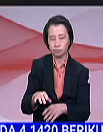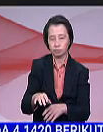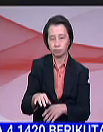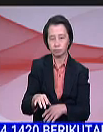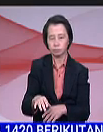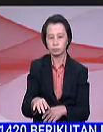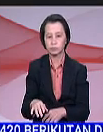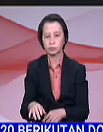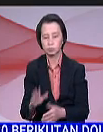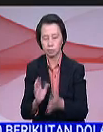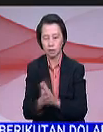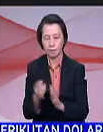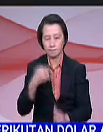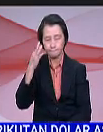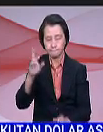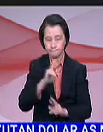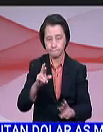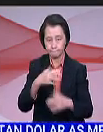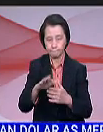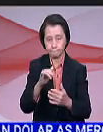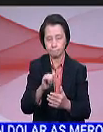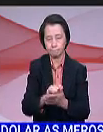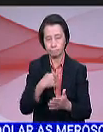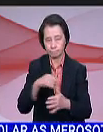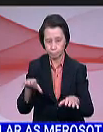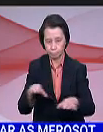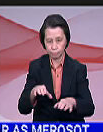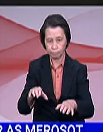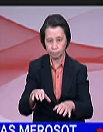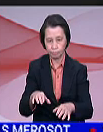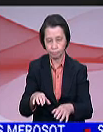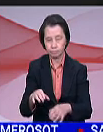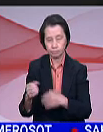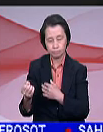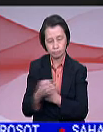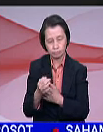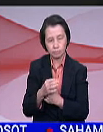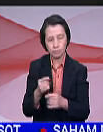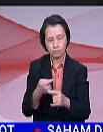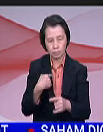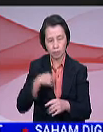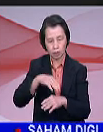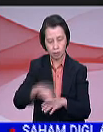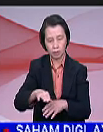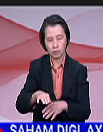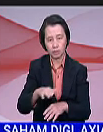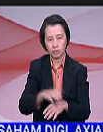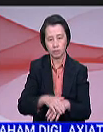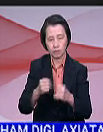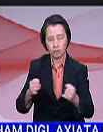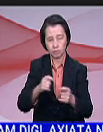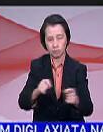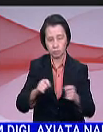t-shirt kat center, so parent akan set. Oh, setengah jam dah kena pergi anak. Betul? Kena siap, kena mandi, lepas tu kena hantar, lepas tu kena tunggu kat